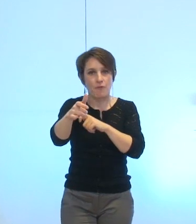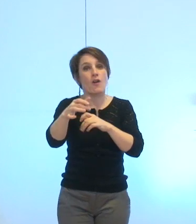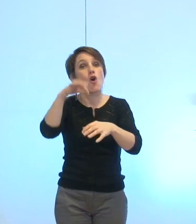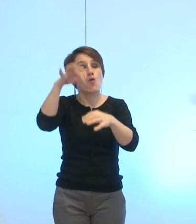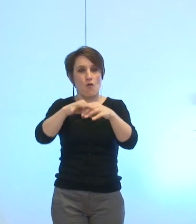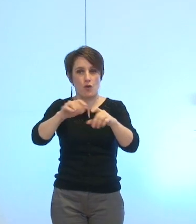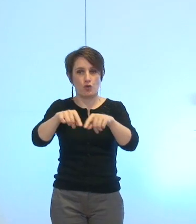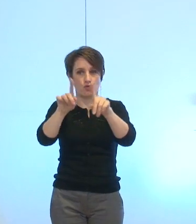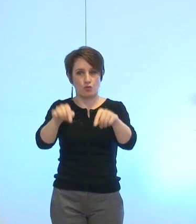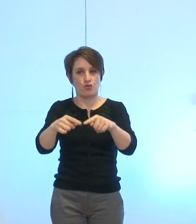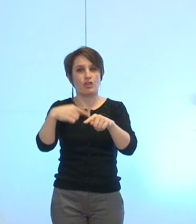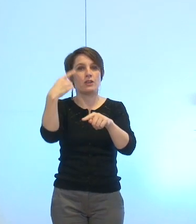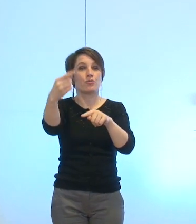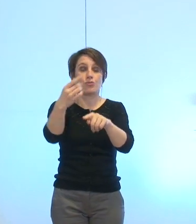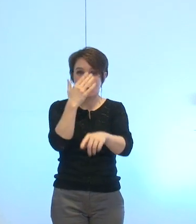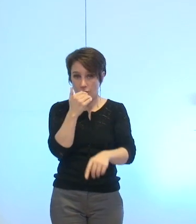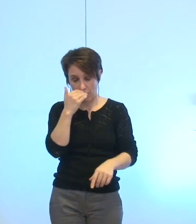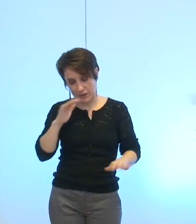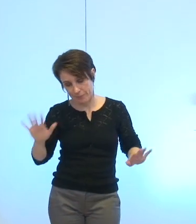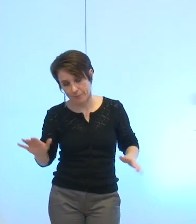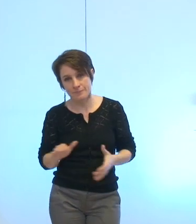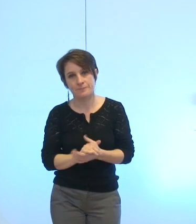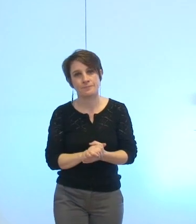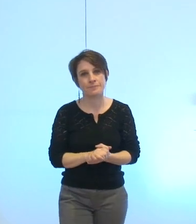budget qui interviendra au mois de